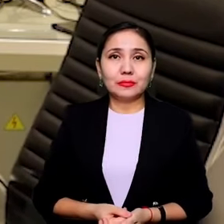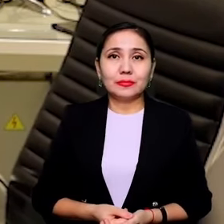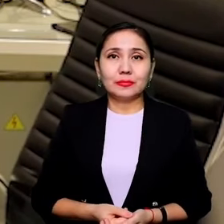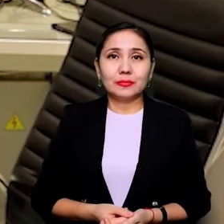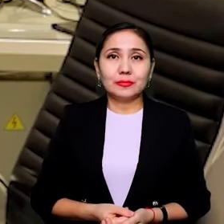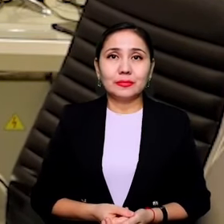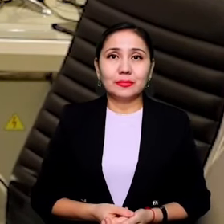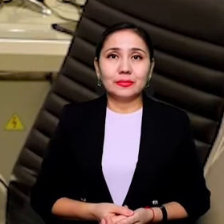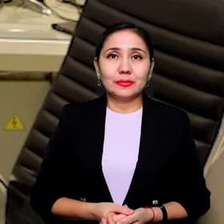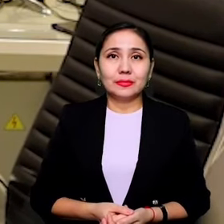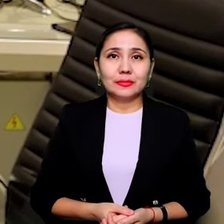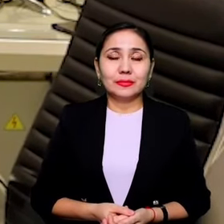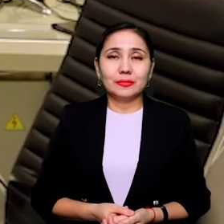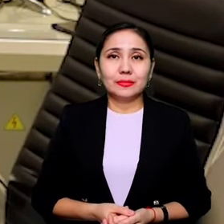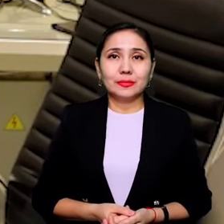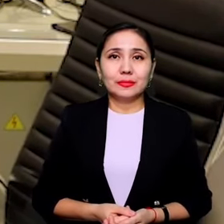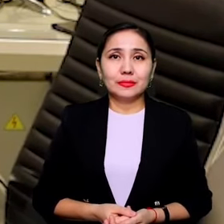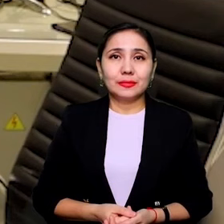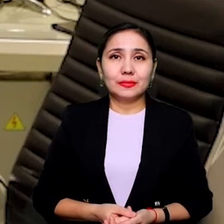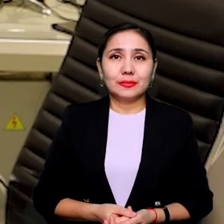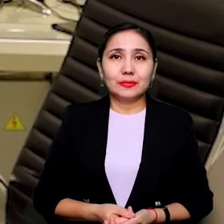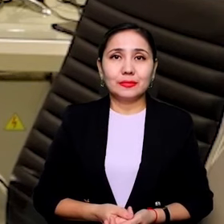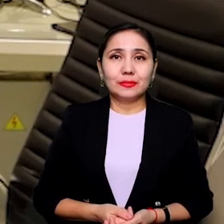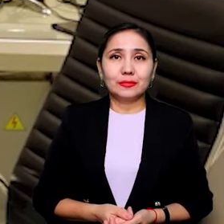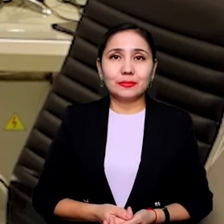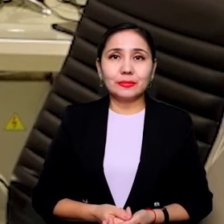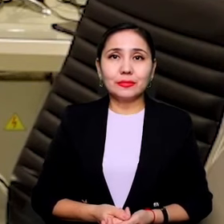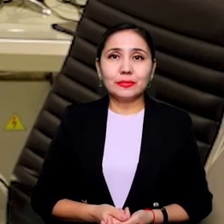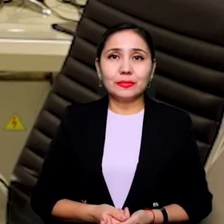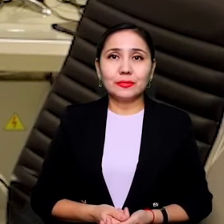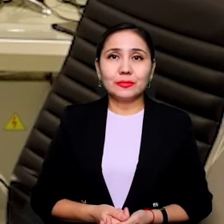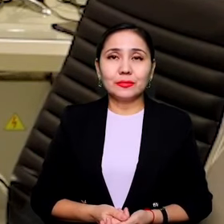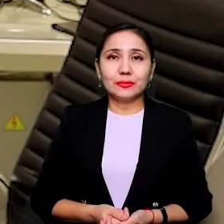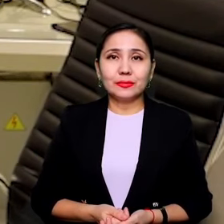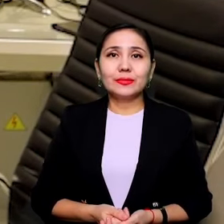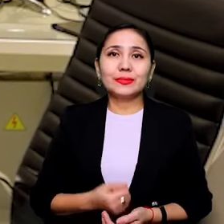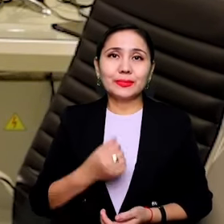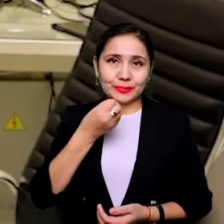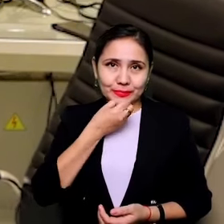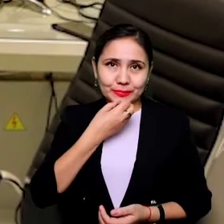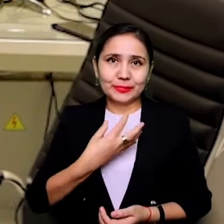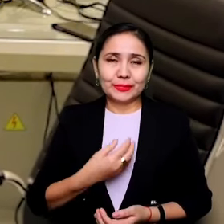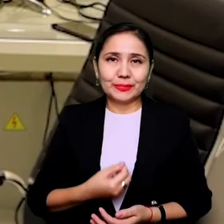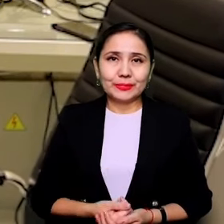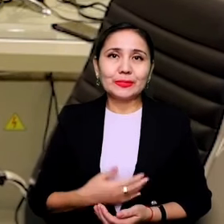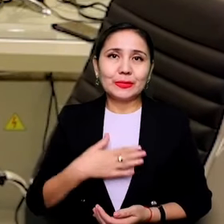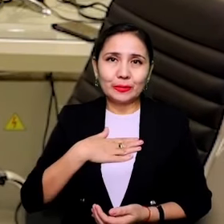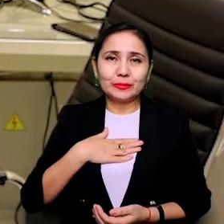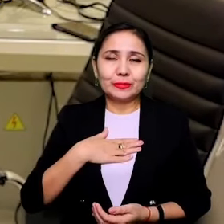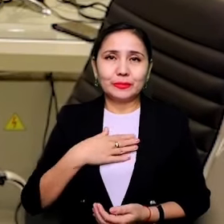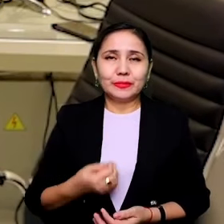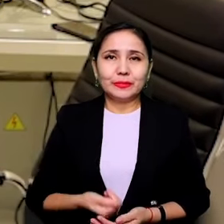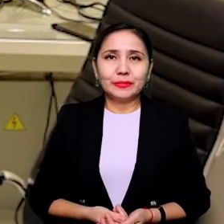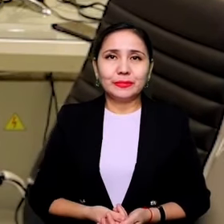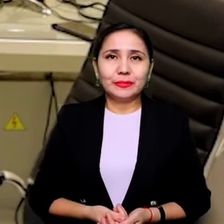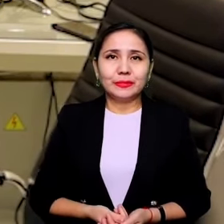to'g'risida kompyuterning monitori, klaviatura va sichqon. O'ng tomonida katta monitor. Xo'p bo'ladi. Xo'p.